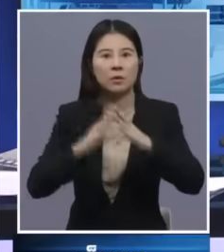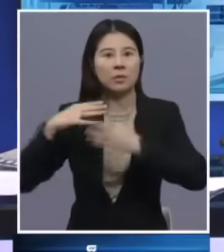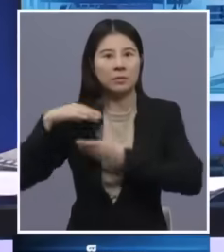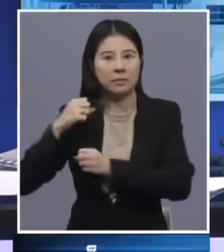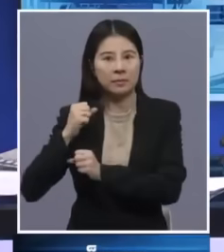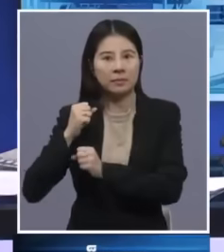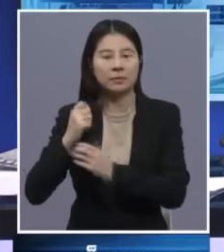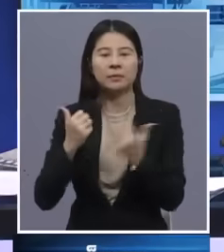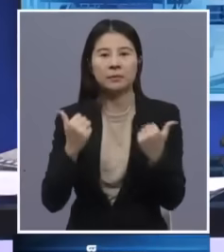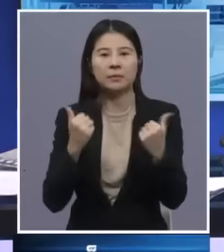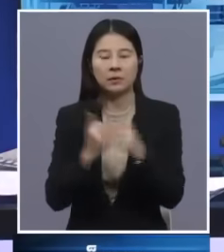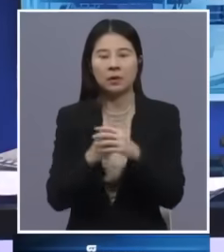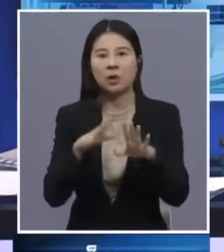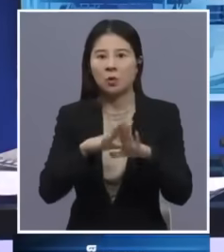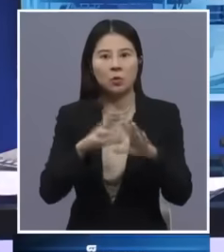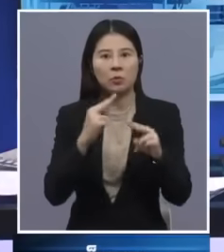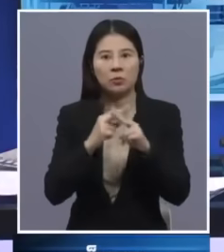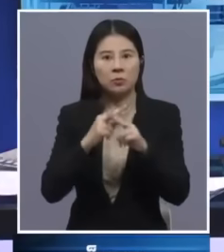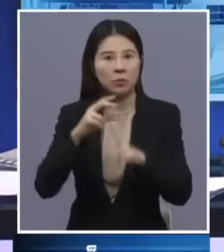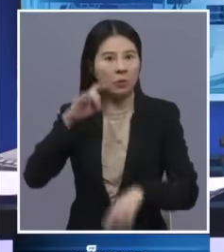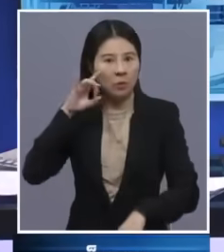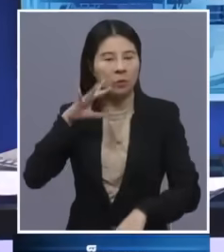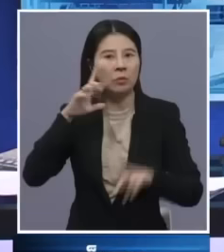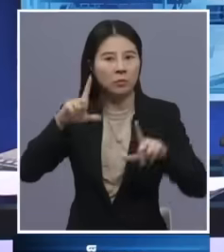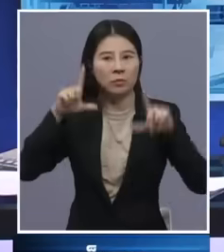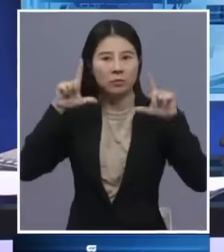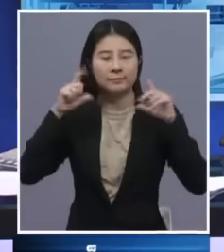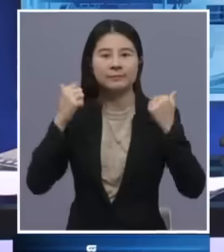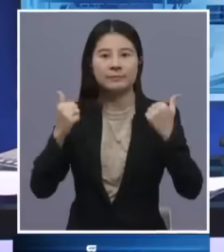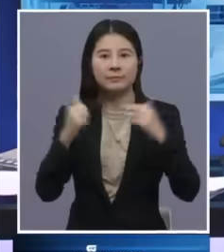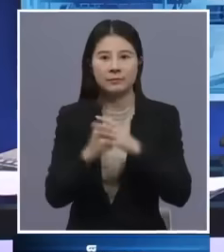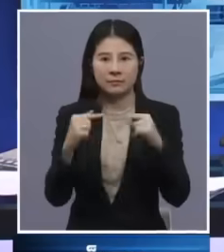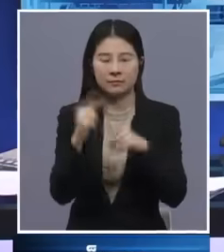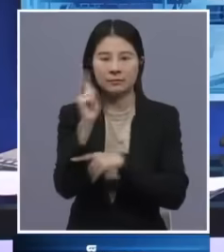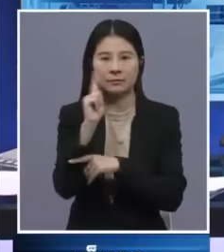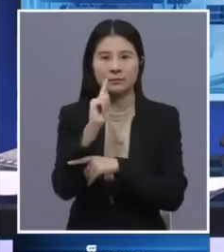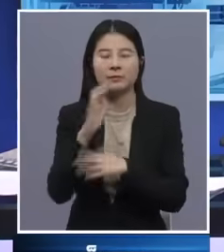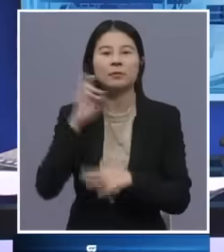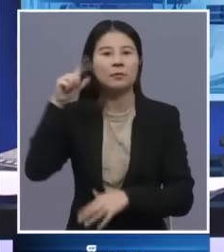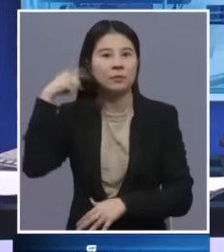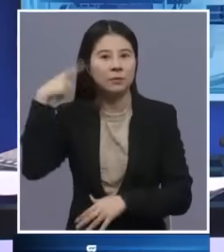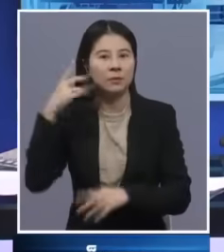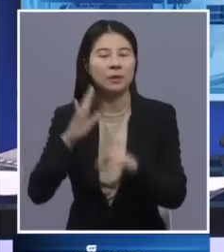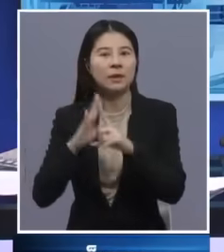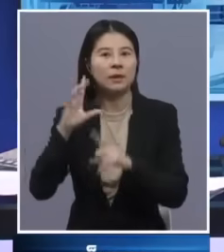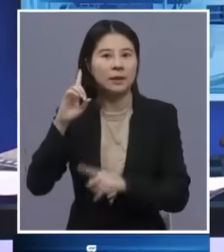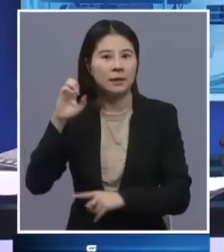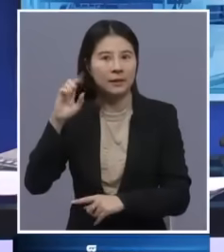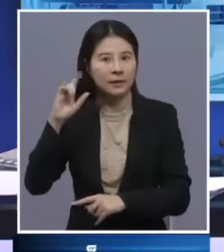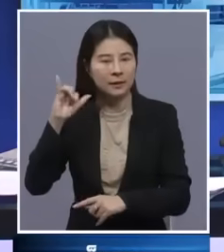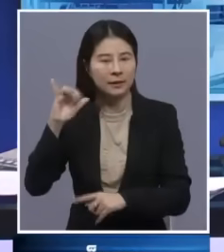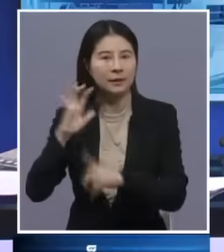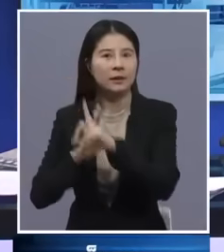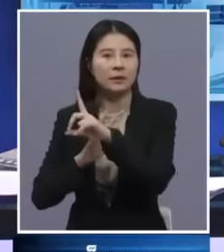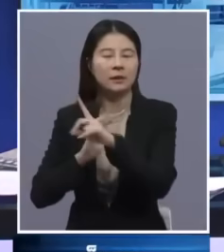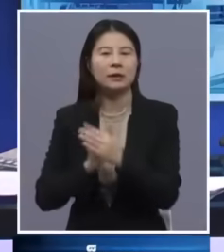รงนะคะ กระแสแรง เพราะว่าล่าสุดเนี่ยมีโพนะของสำนักใหม่มาอีกแล้วก่อนหน้านี้นิดาโพบอกว่ามาดามเดียเนี่ยน่าจะได้เป็นหัวหน้าพรรคประชาธิ